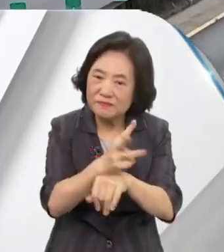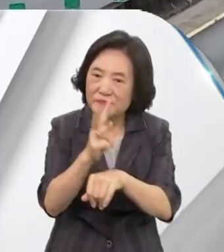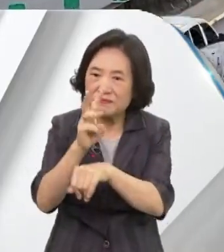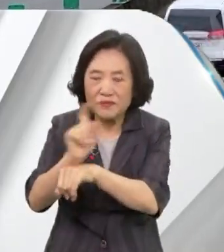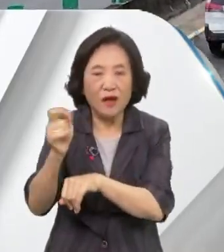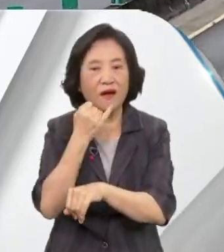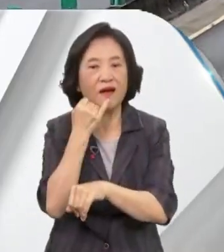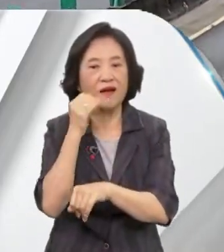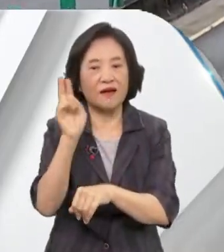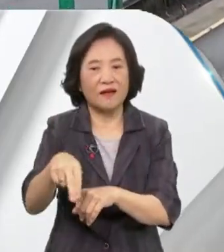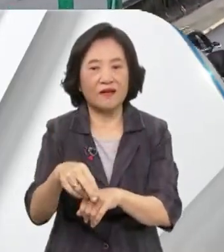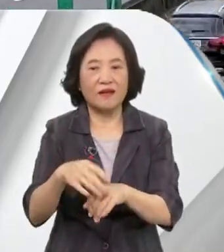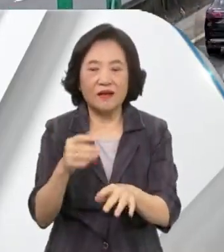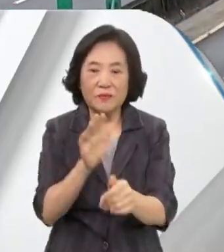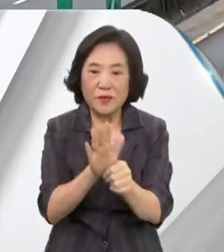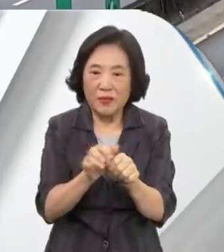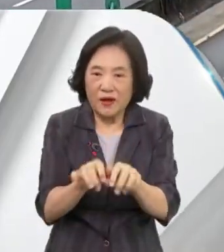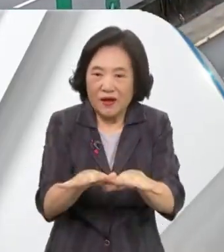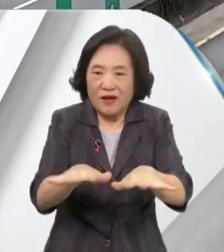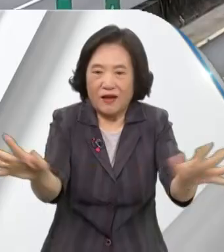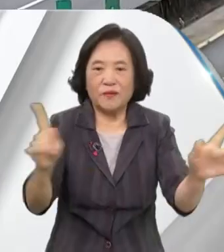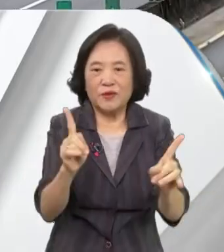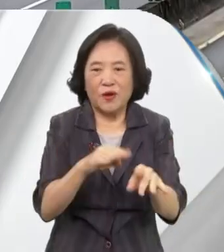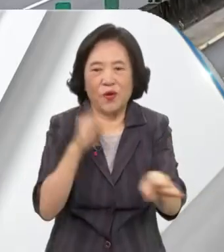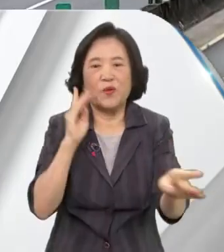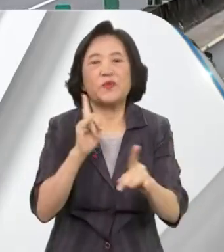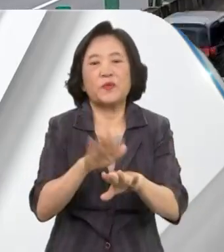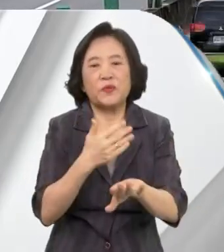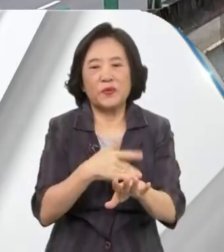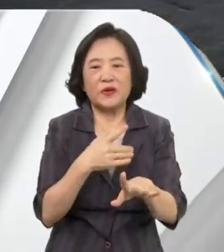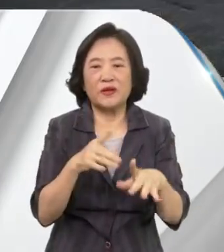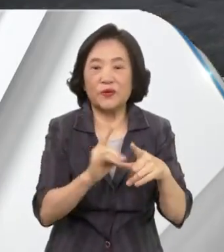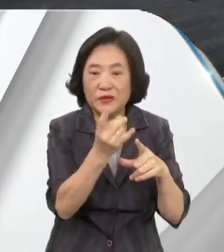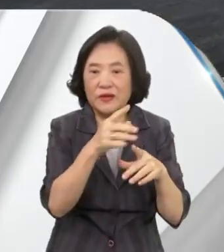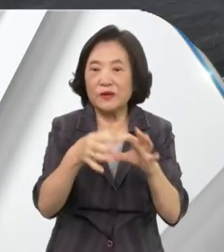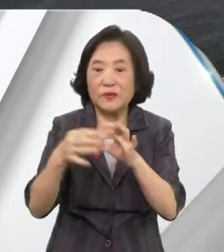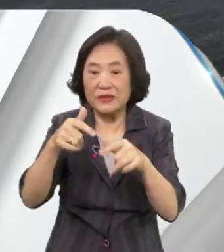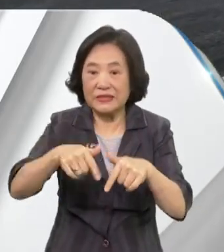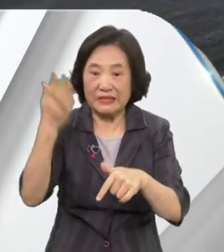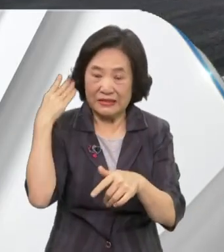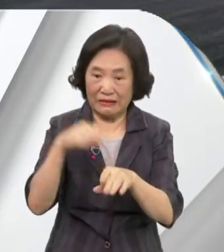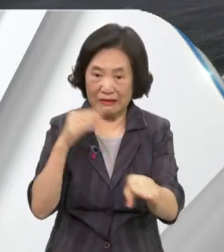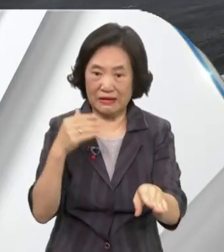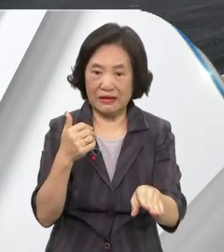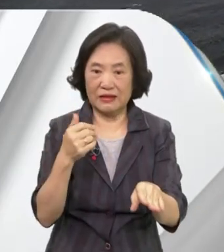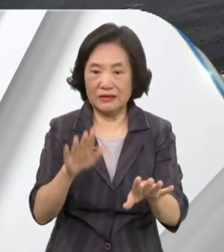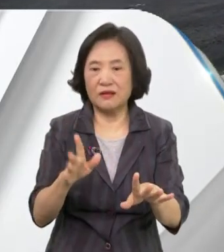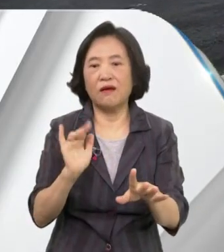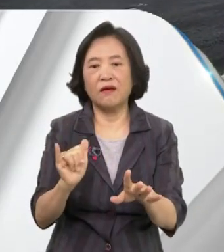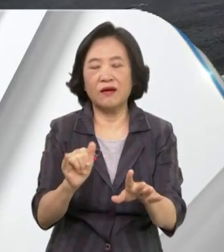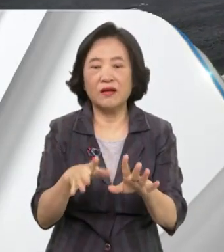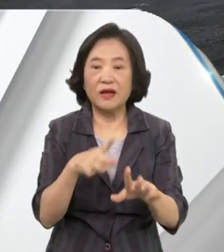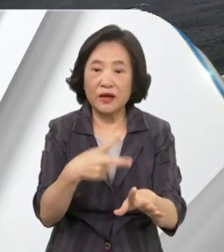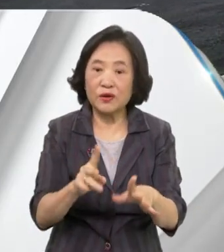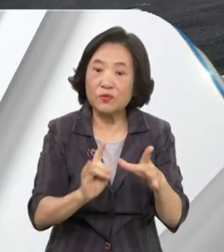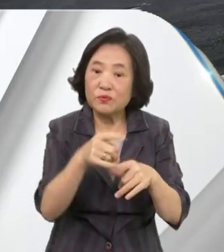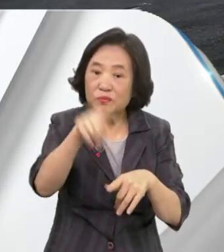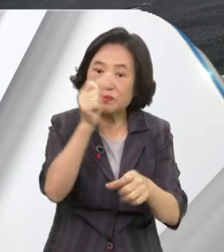程，在友好分散附近龙潭同关西九条土嘅车流，碰巧龙潭天气土路上下班车流